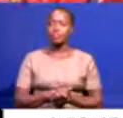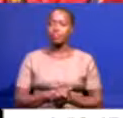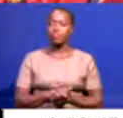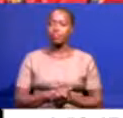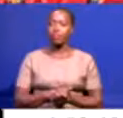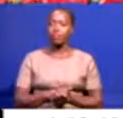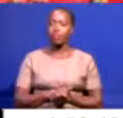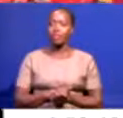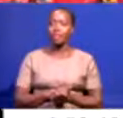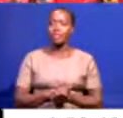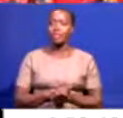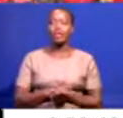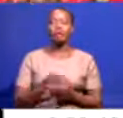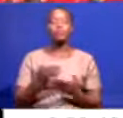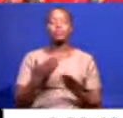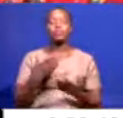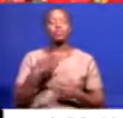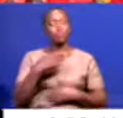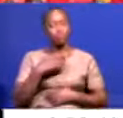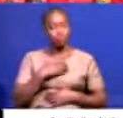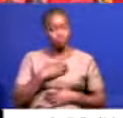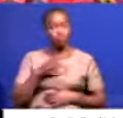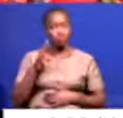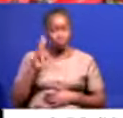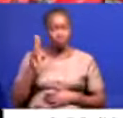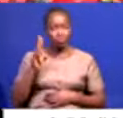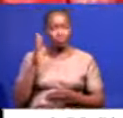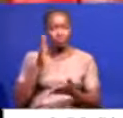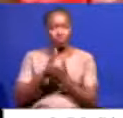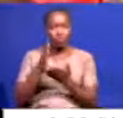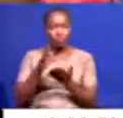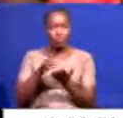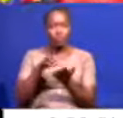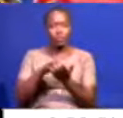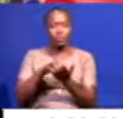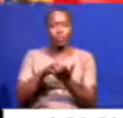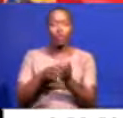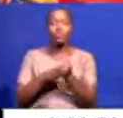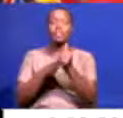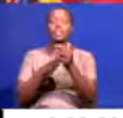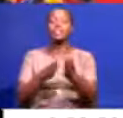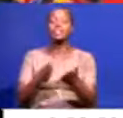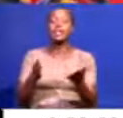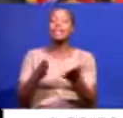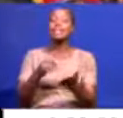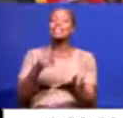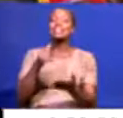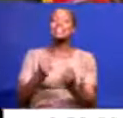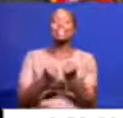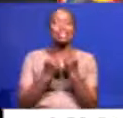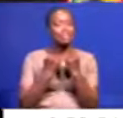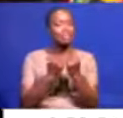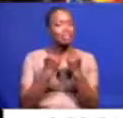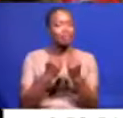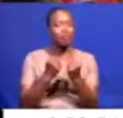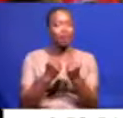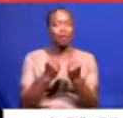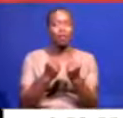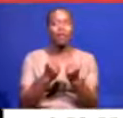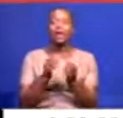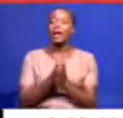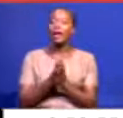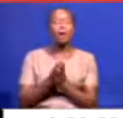kufuatia shinikizo la kumtaka Rais Mstaafu kugura wadhifa wake wa kuwa kinara wa chama, Kenyatta alisalia imara kuwa hang'atuki uongozini hivi